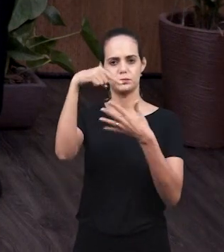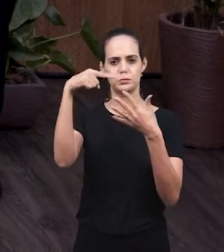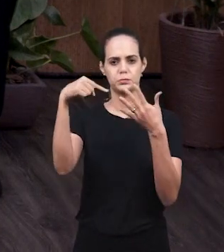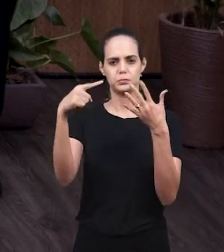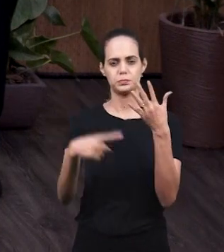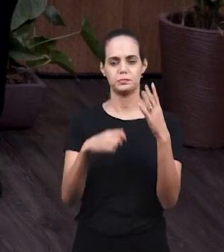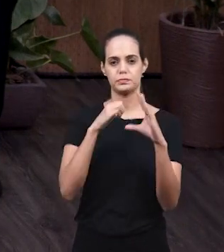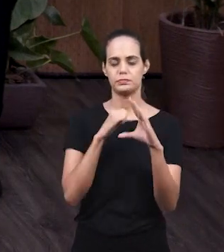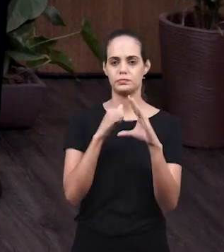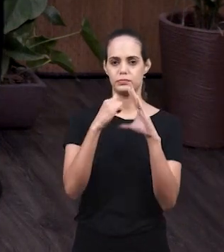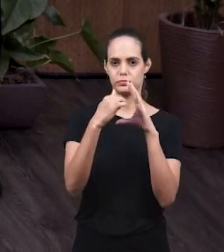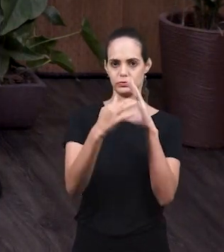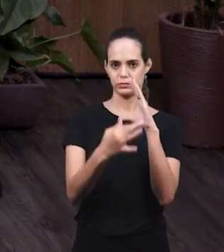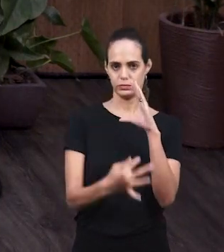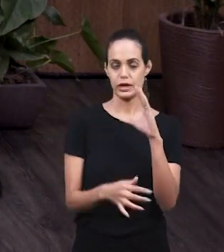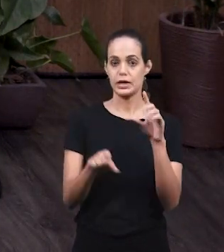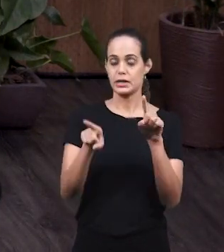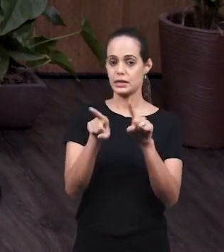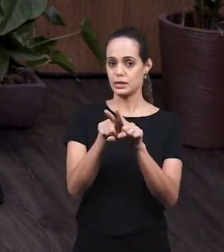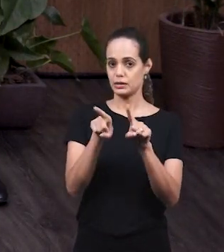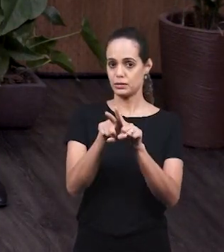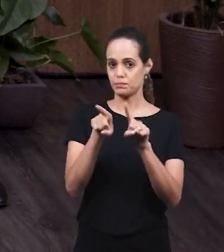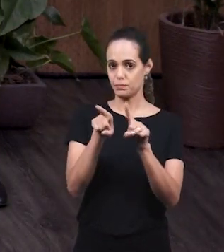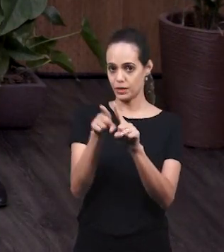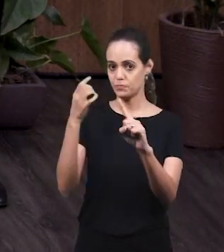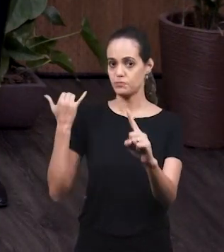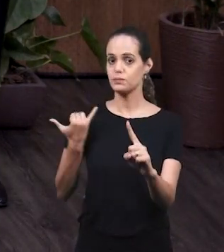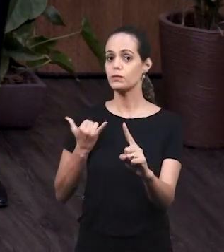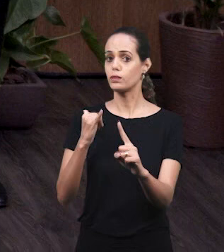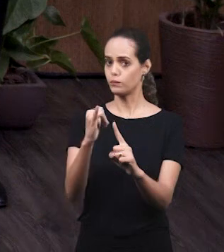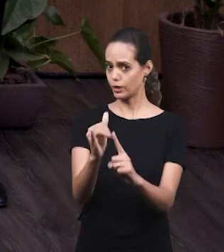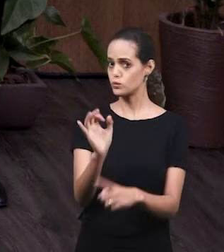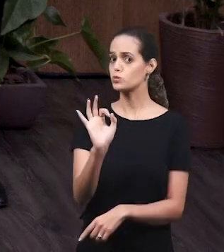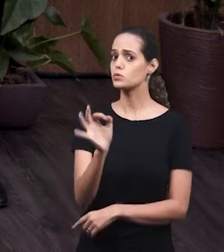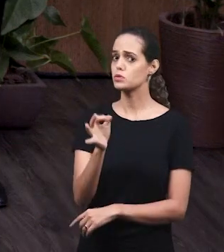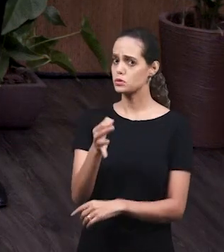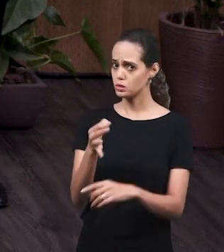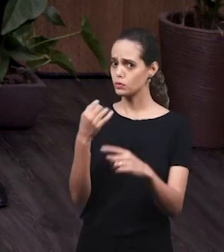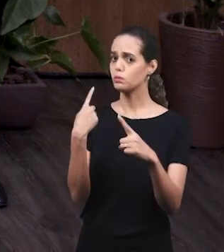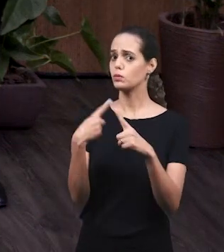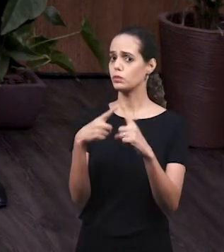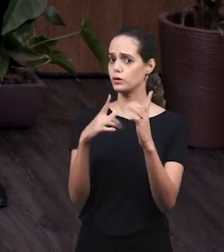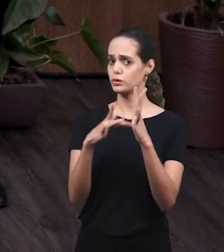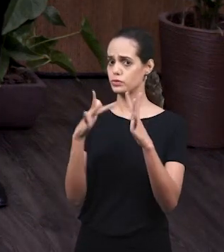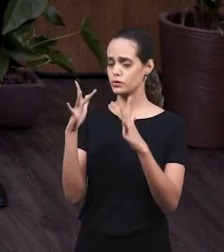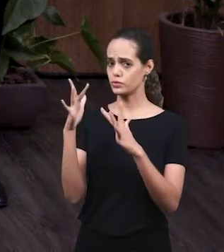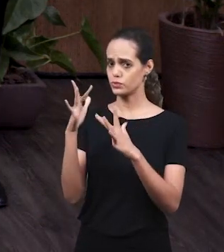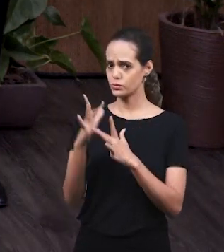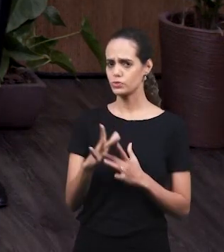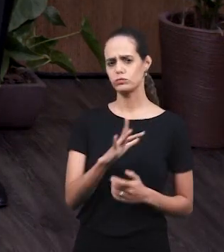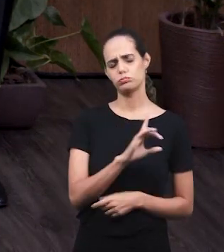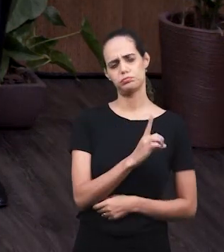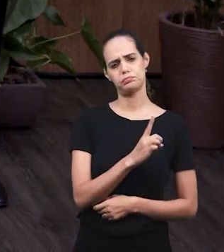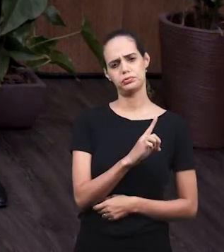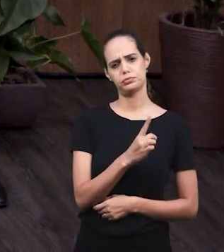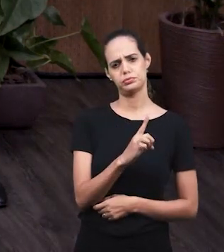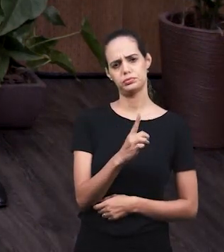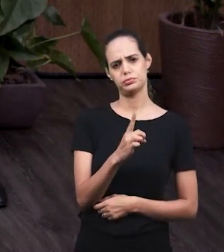prophétiques. Exactement, parce que le Seigneur Jésus, il était en train de marcher, comme nous avons vu,